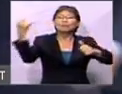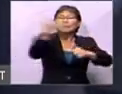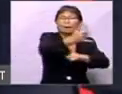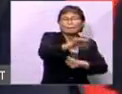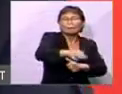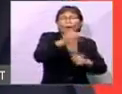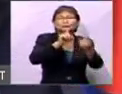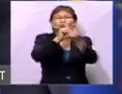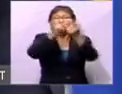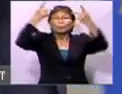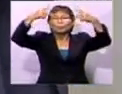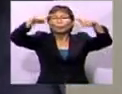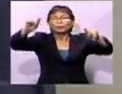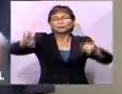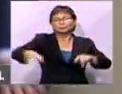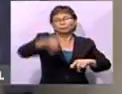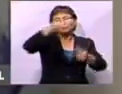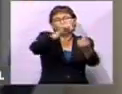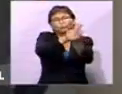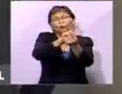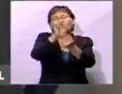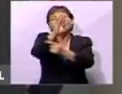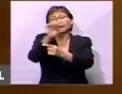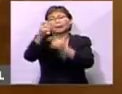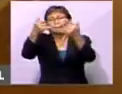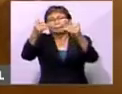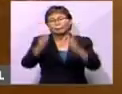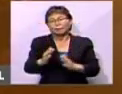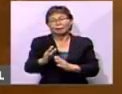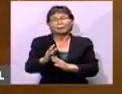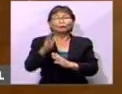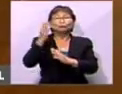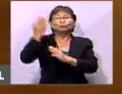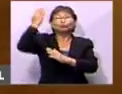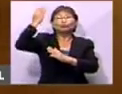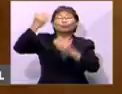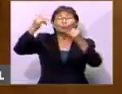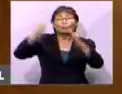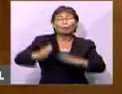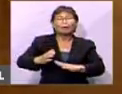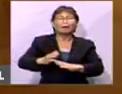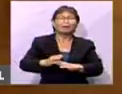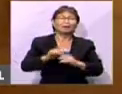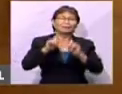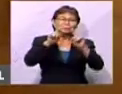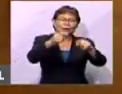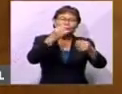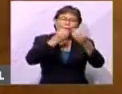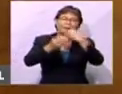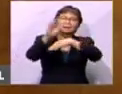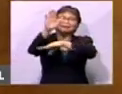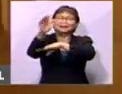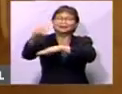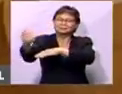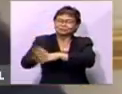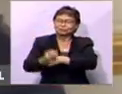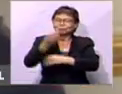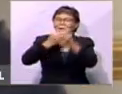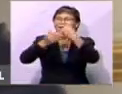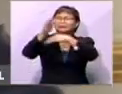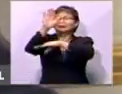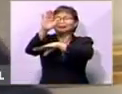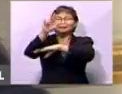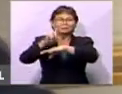Perancis Emmanuel Macron. Bekas pemain Paris Saint-Germain, Weah dijemput Macron menghadiri jamuan makan tengah hari di